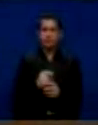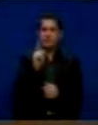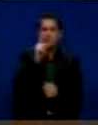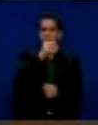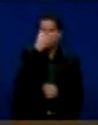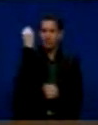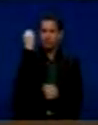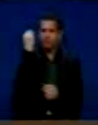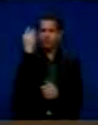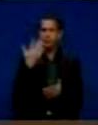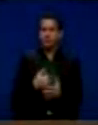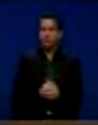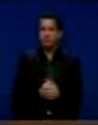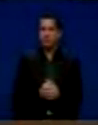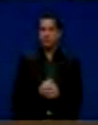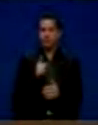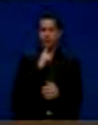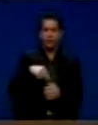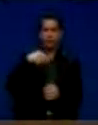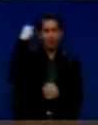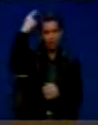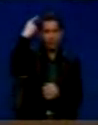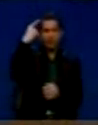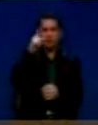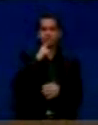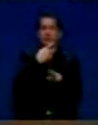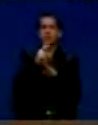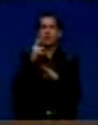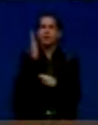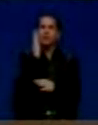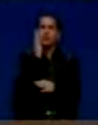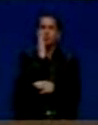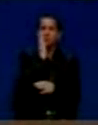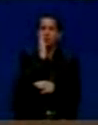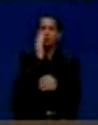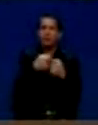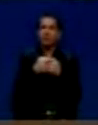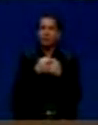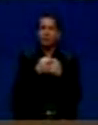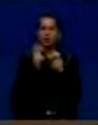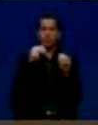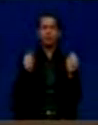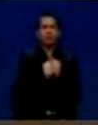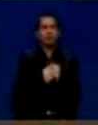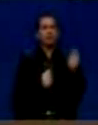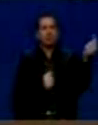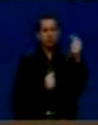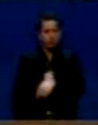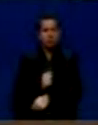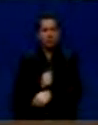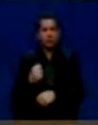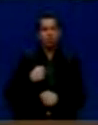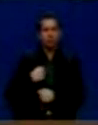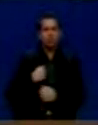batalionin Atlantikut, apo jo, që ishin shqiptarë me shtetësi amerikane që erdhën prej Amerikës të organizuar dhe ju bashkuan rradhave të ushtrisë qlindore të